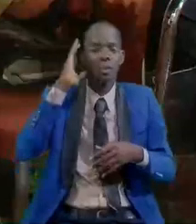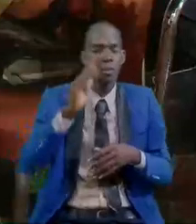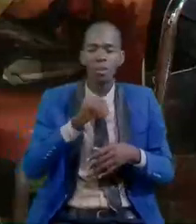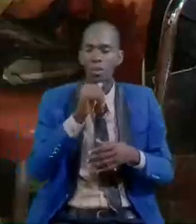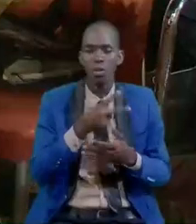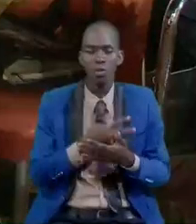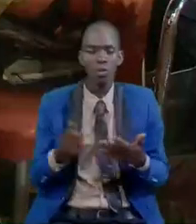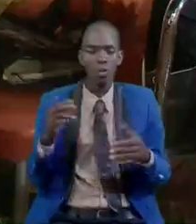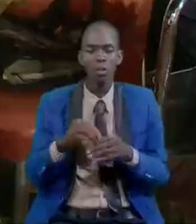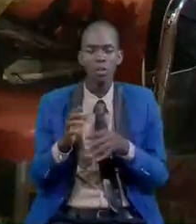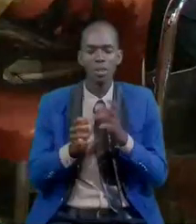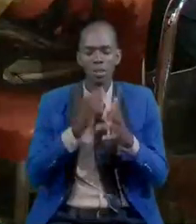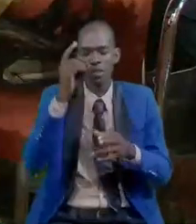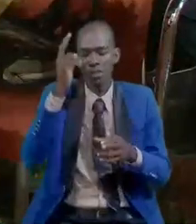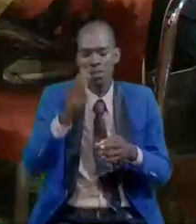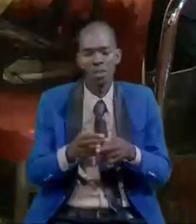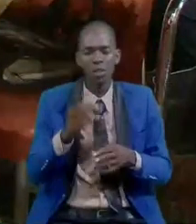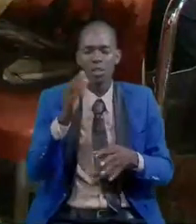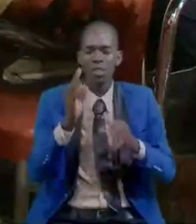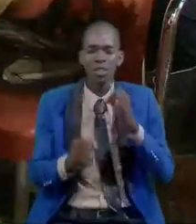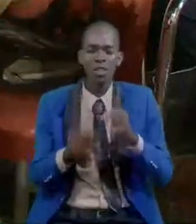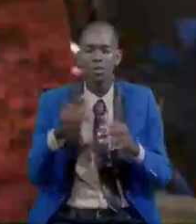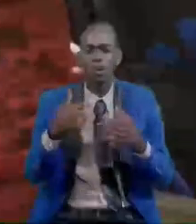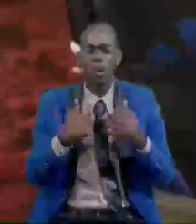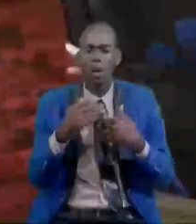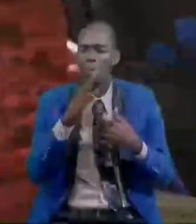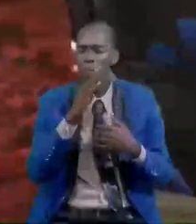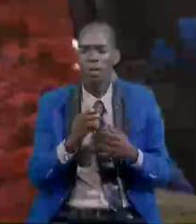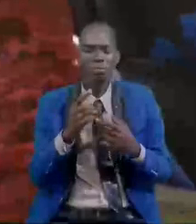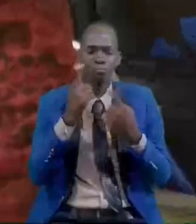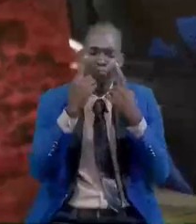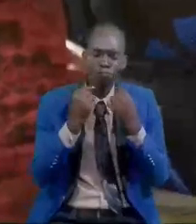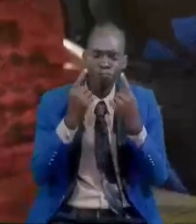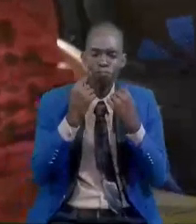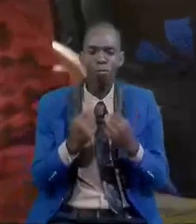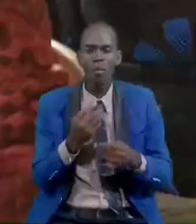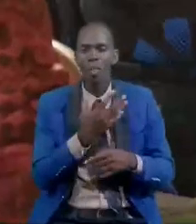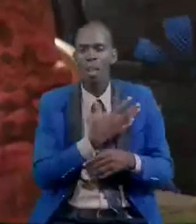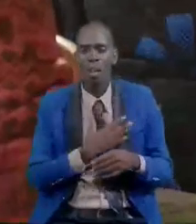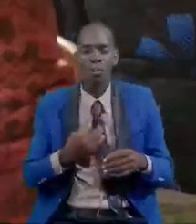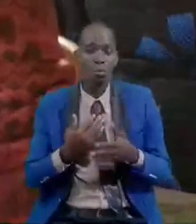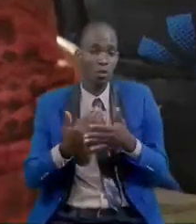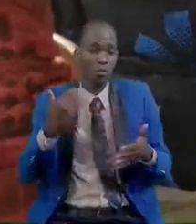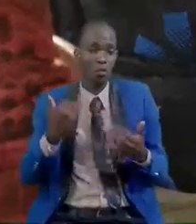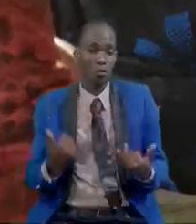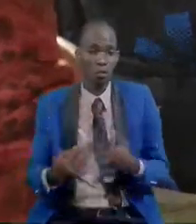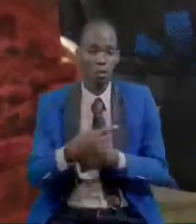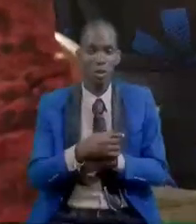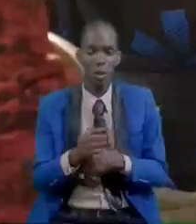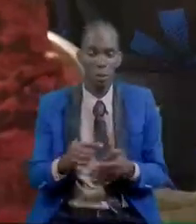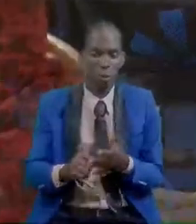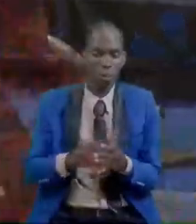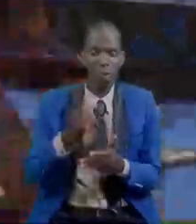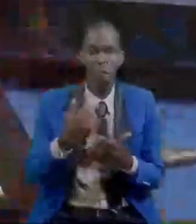pas. Si tu pleurais, tu versais des larmes avant de venir à la croisade, dès que